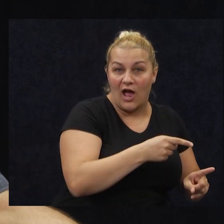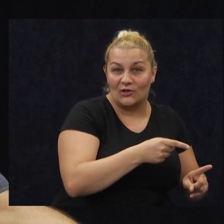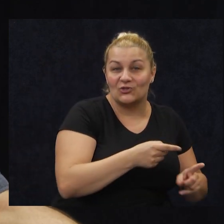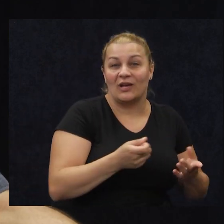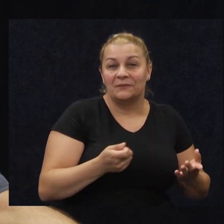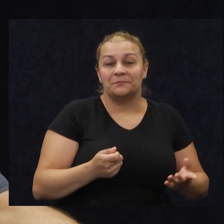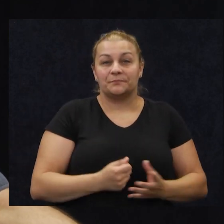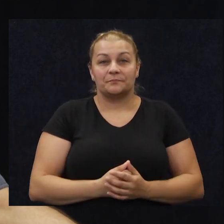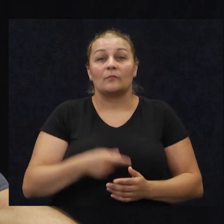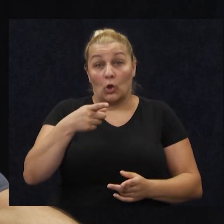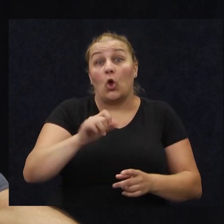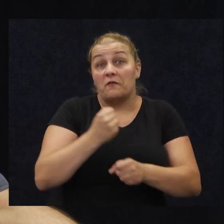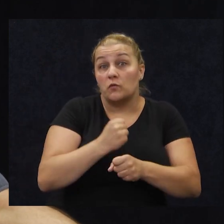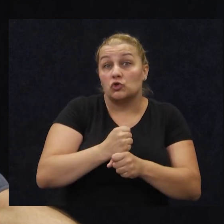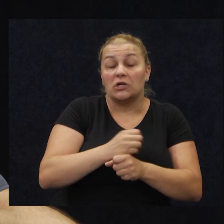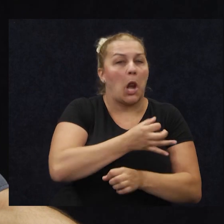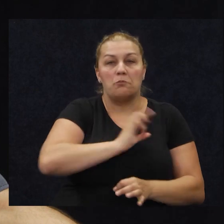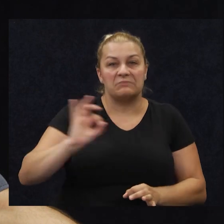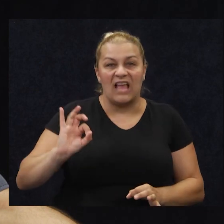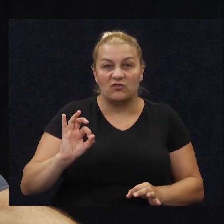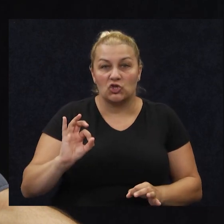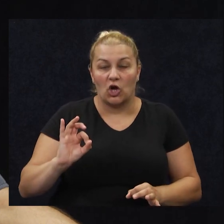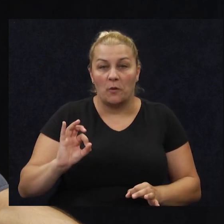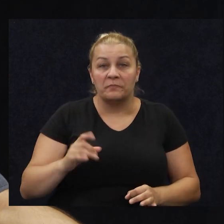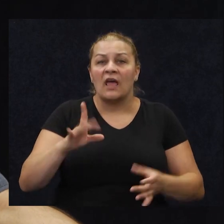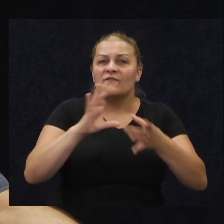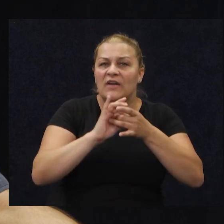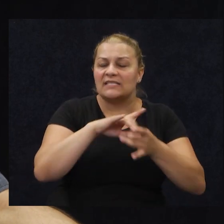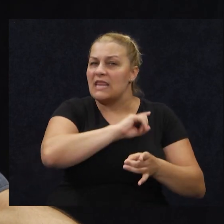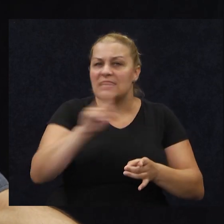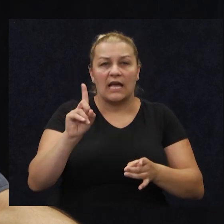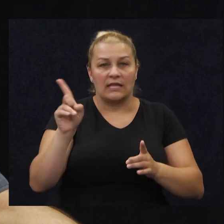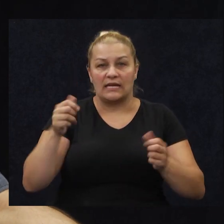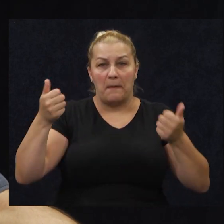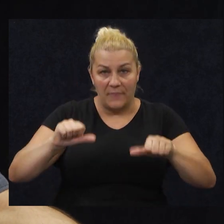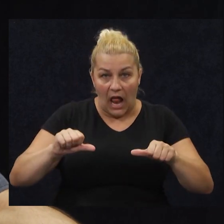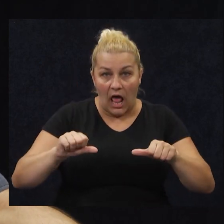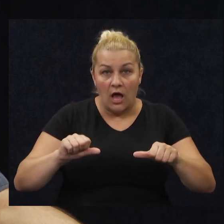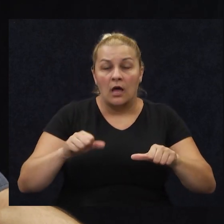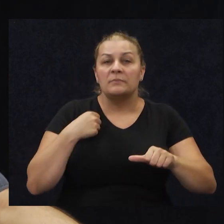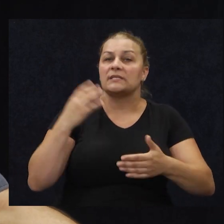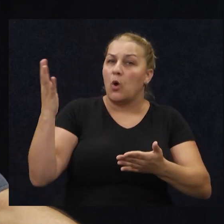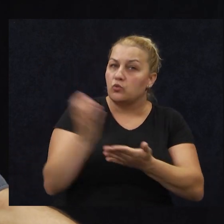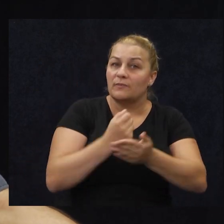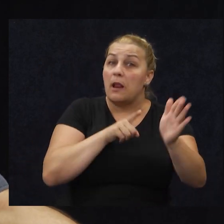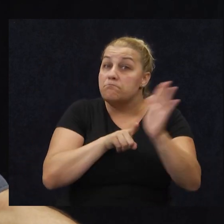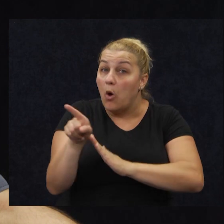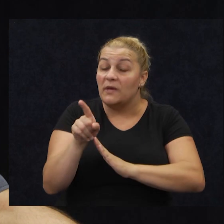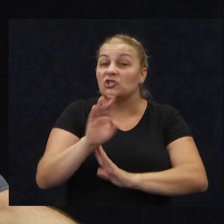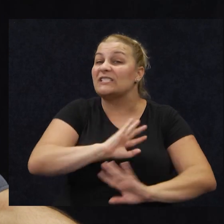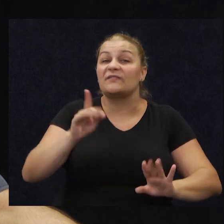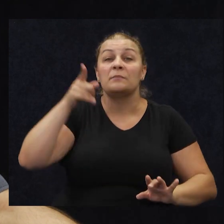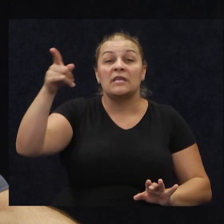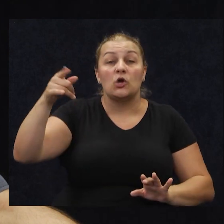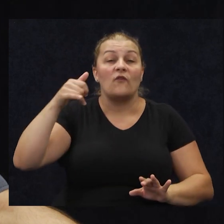i to je funkcioniralo završeno. Veza nikad nije pala. Uspjeli smo pobjeći svim njihovim